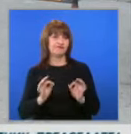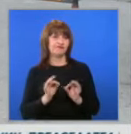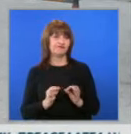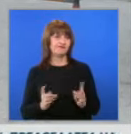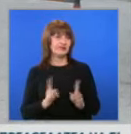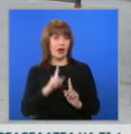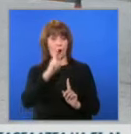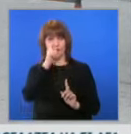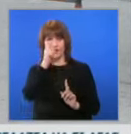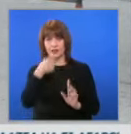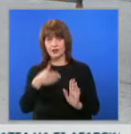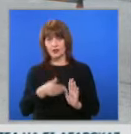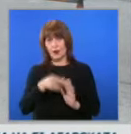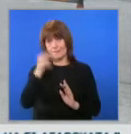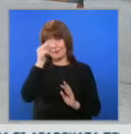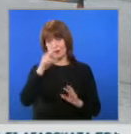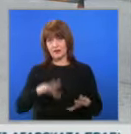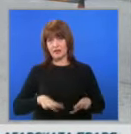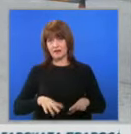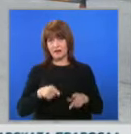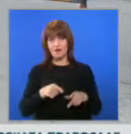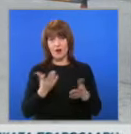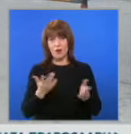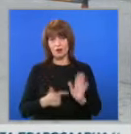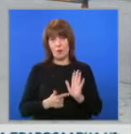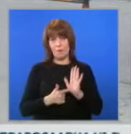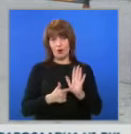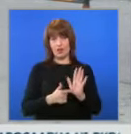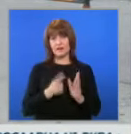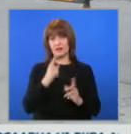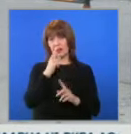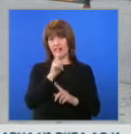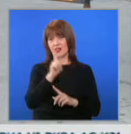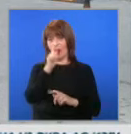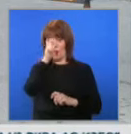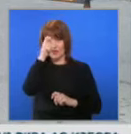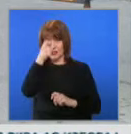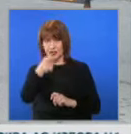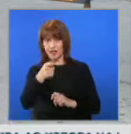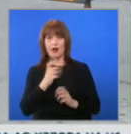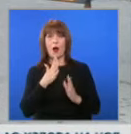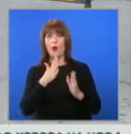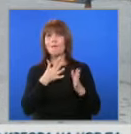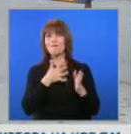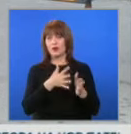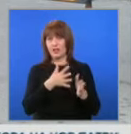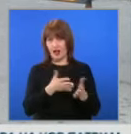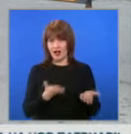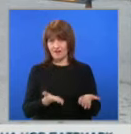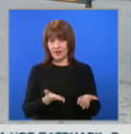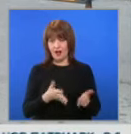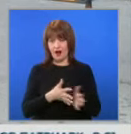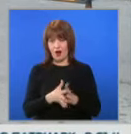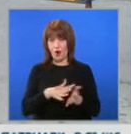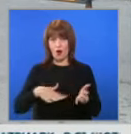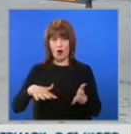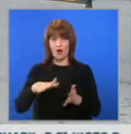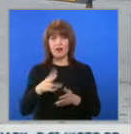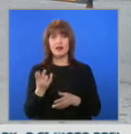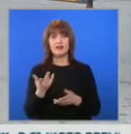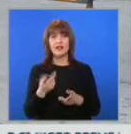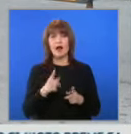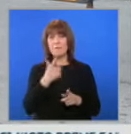всеки един български гражданин. Това, което демонстрира двете политически сили, е пренебрежение към избирателите, подигравка с тях, прилична битка между два